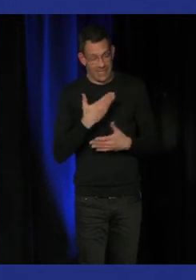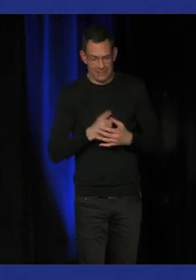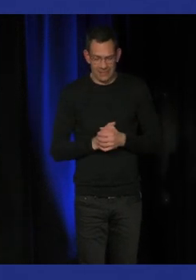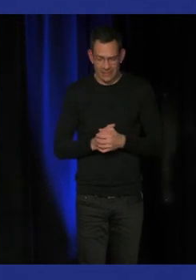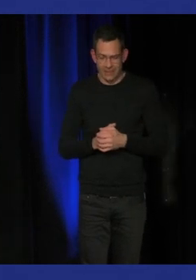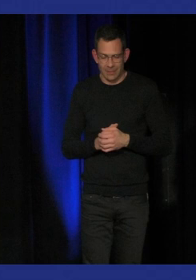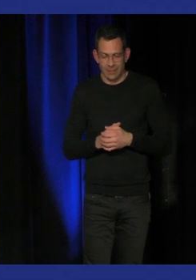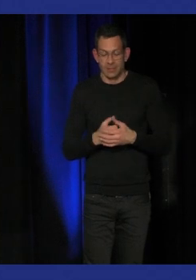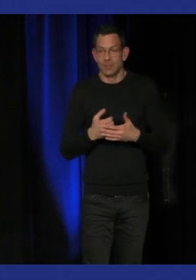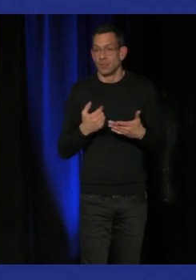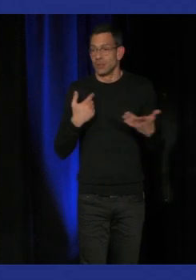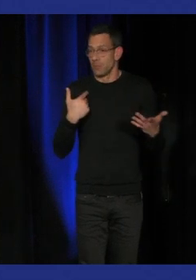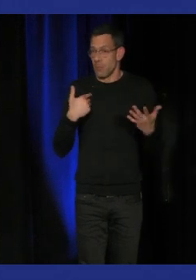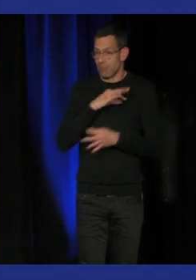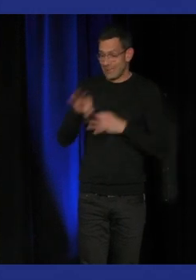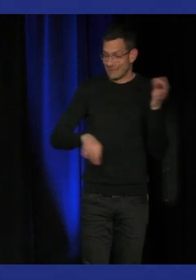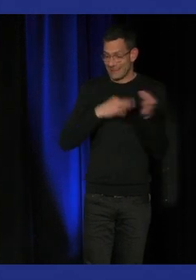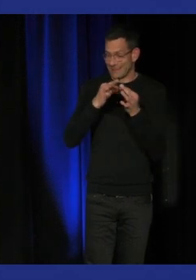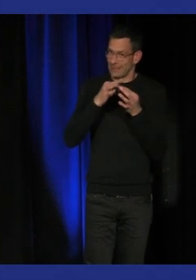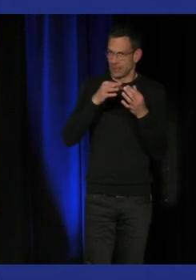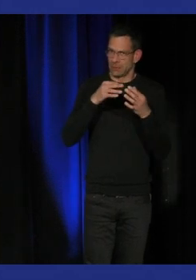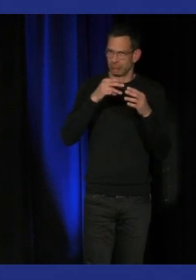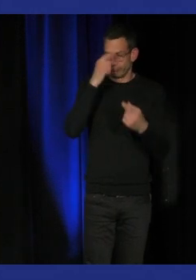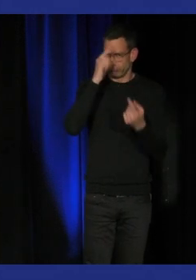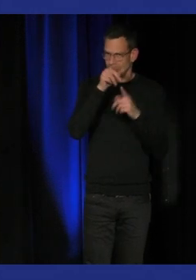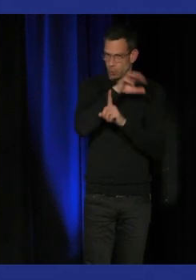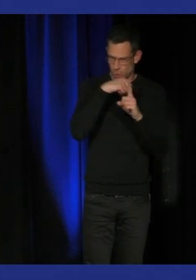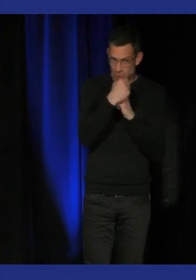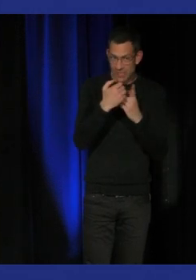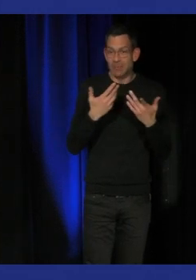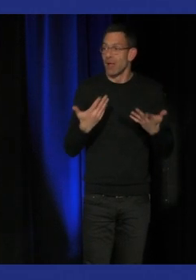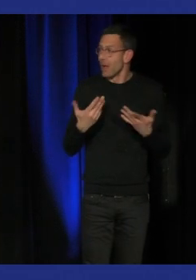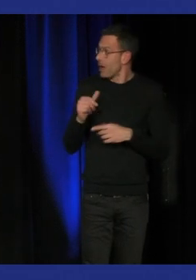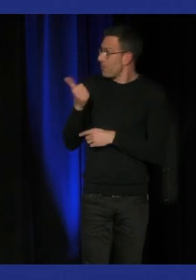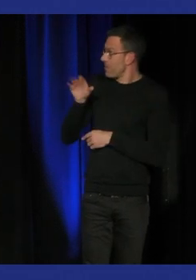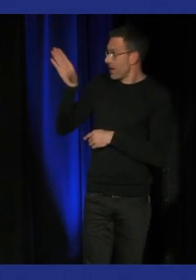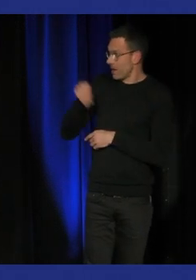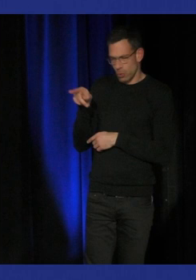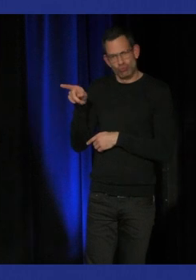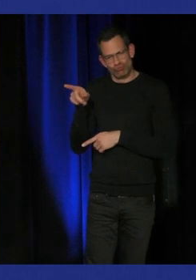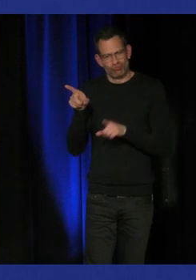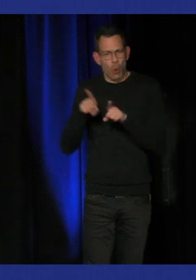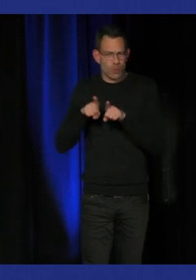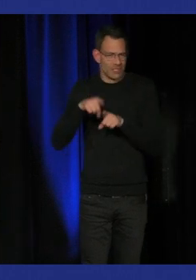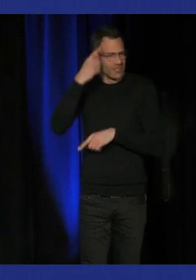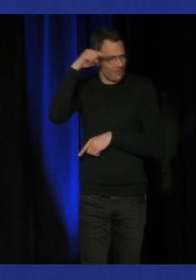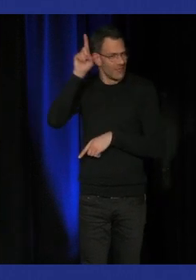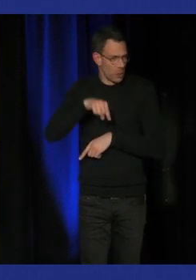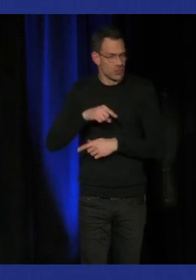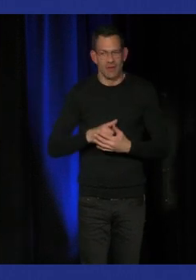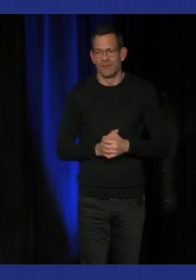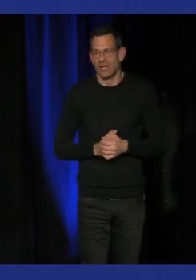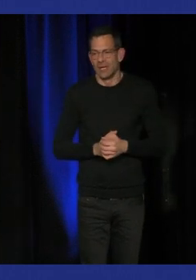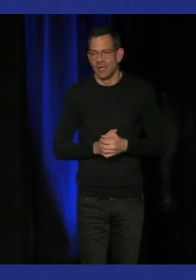cycle est présenté comme un cycle sociologique, mais déjà on a vu qu'avec notre premier invité, on avait une philosophe, et puis